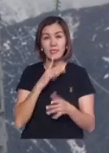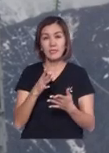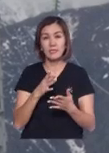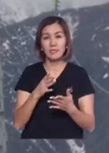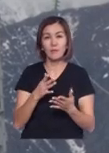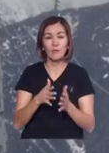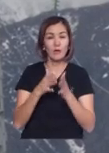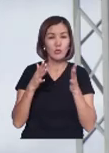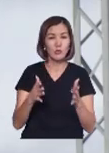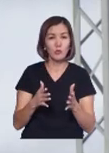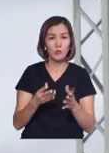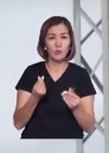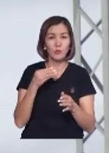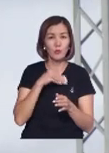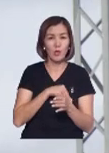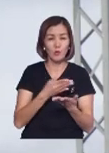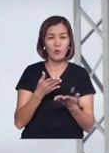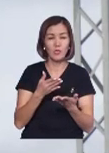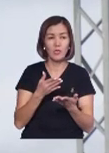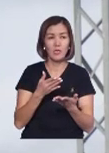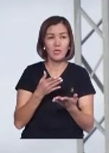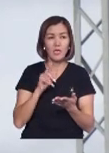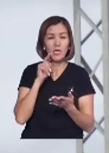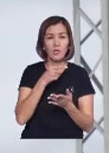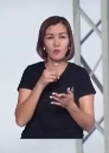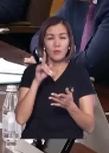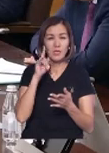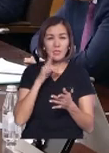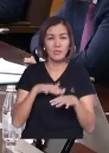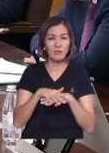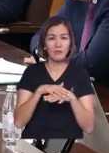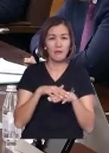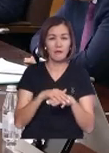принесет существенный мультипликативный эффект для экономики страны.